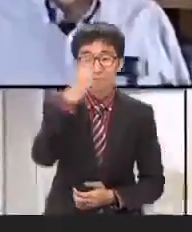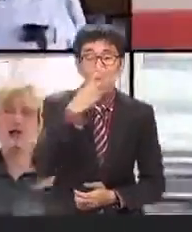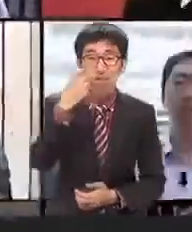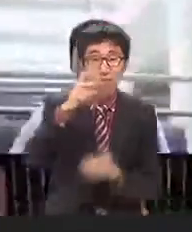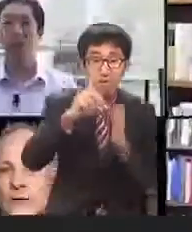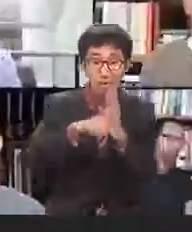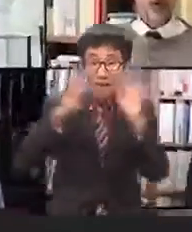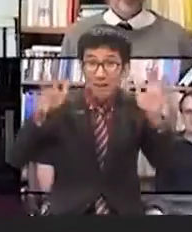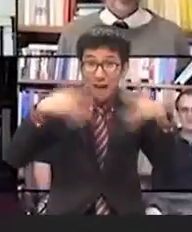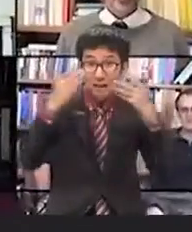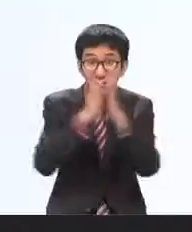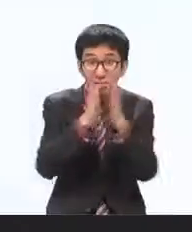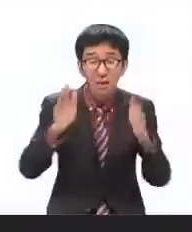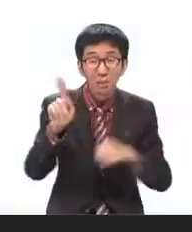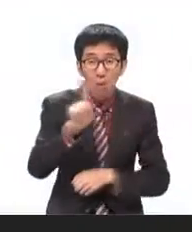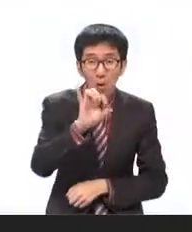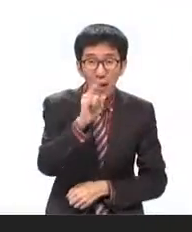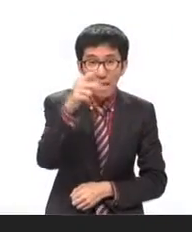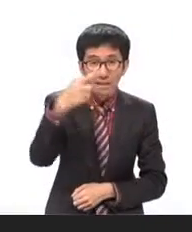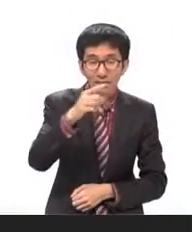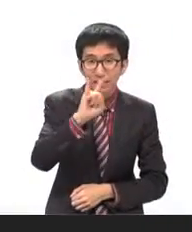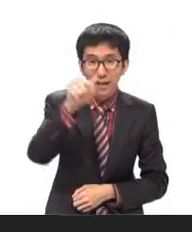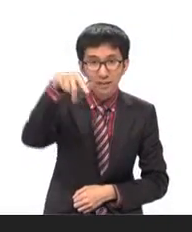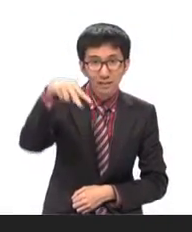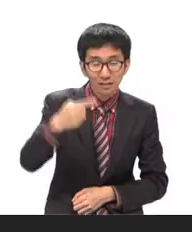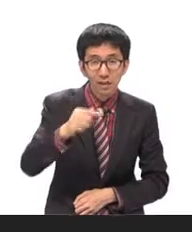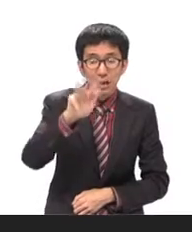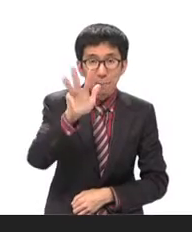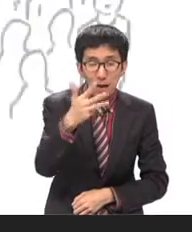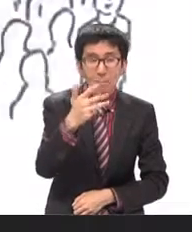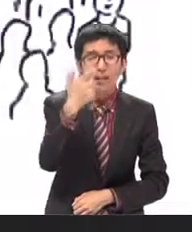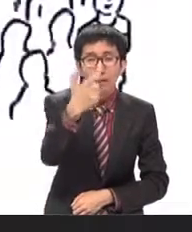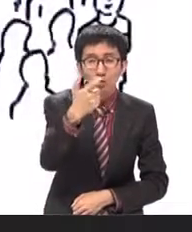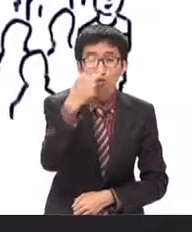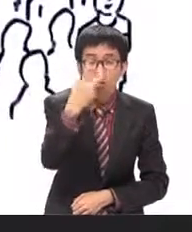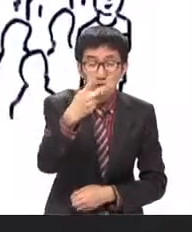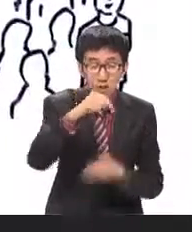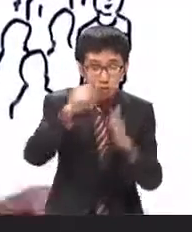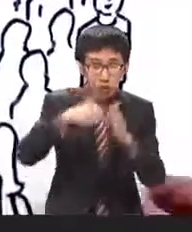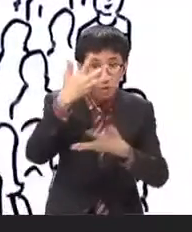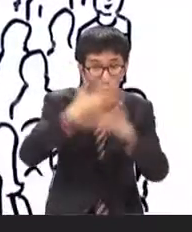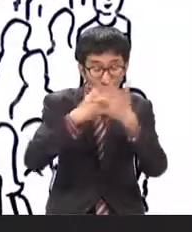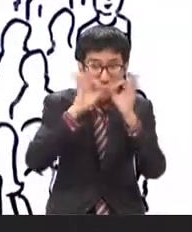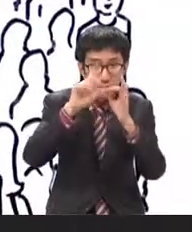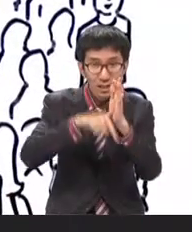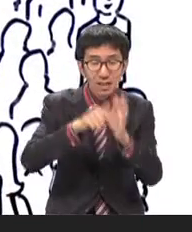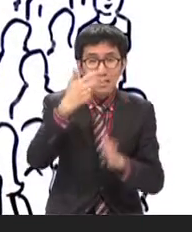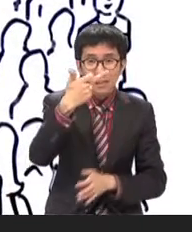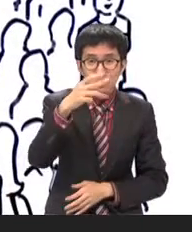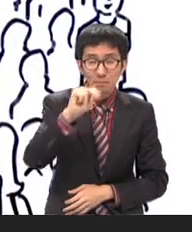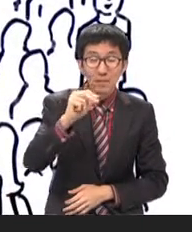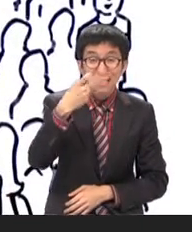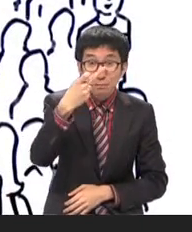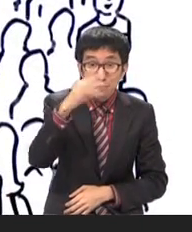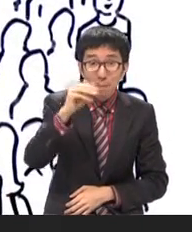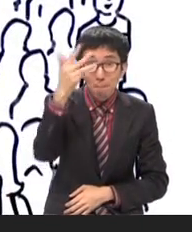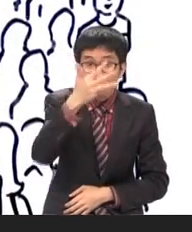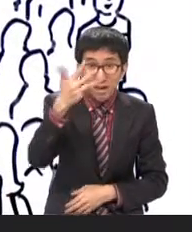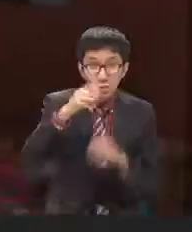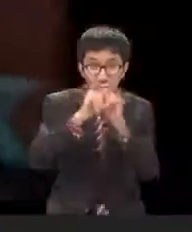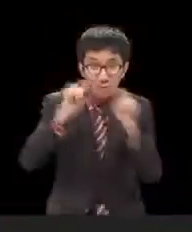2012년 가을 학기에 개강한 에드엑스의 862개 동영상에 대해 수강생 12만 8천 명의 학습 이력을